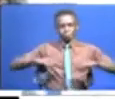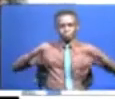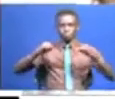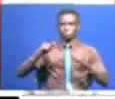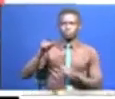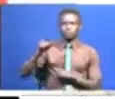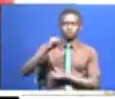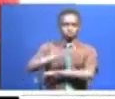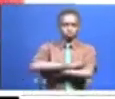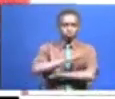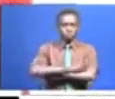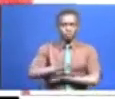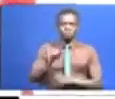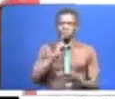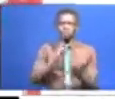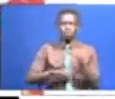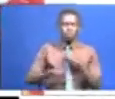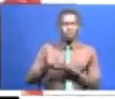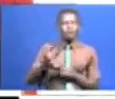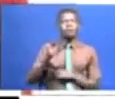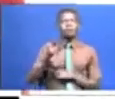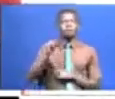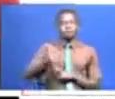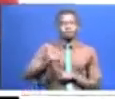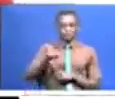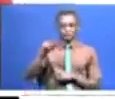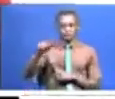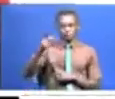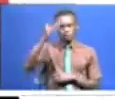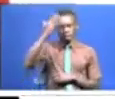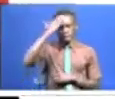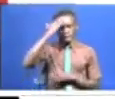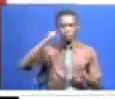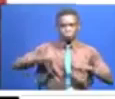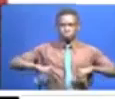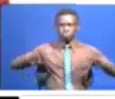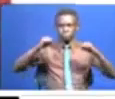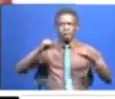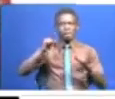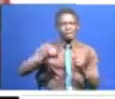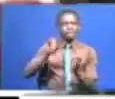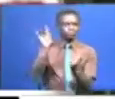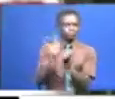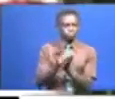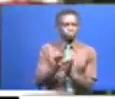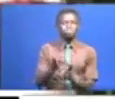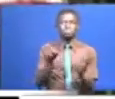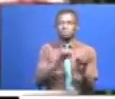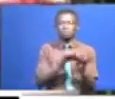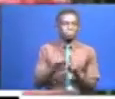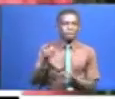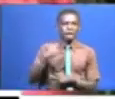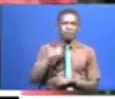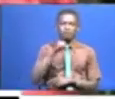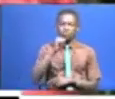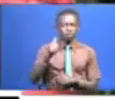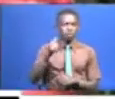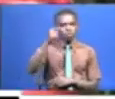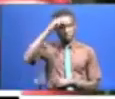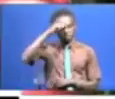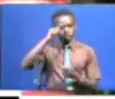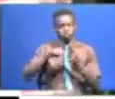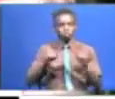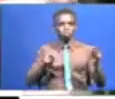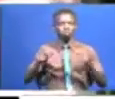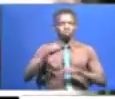mkuu wa shule hiyo ahamishwe kwa madai ya utepetevu na kukosa maarifa ya kuongoza shule hiyo. Taasisi hiyo ambayo